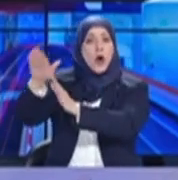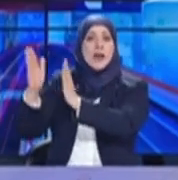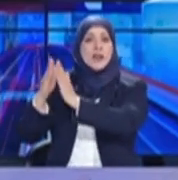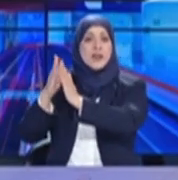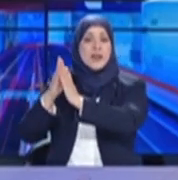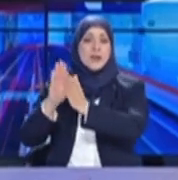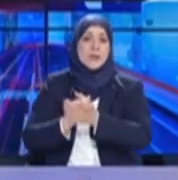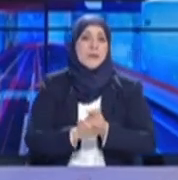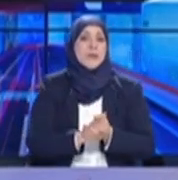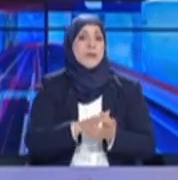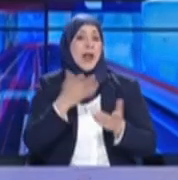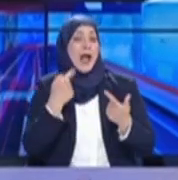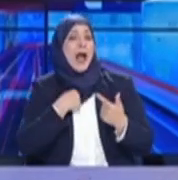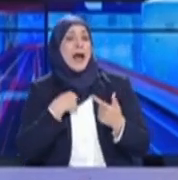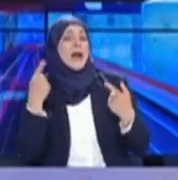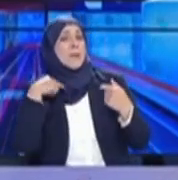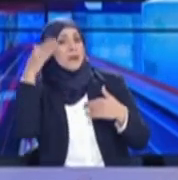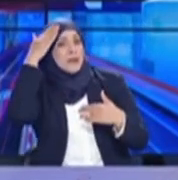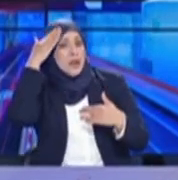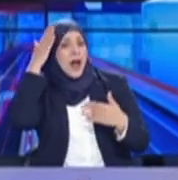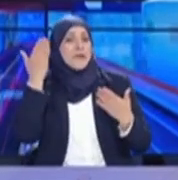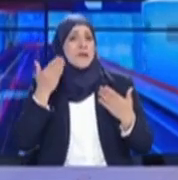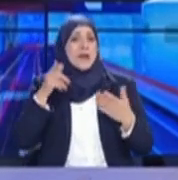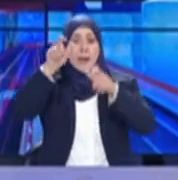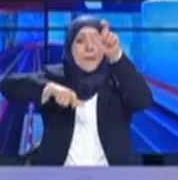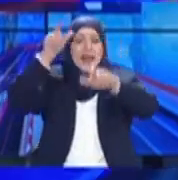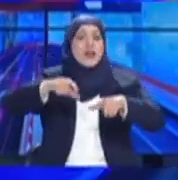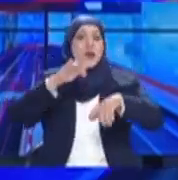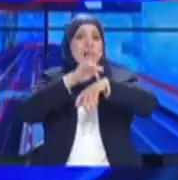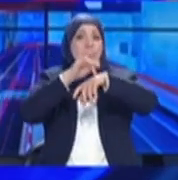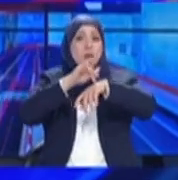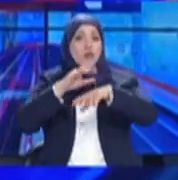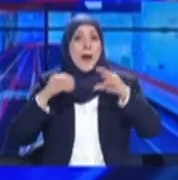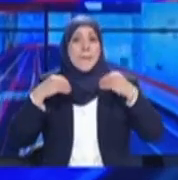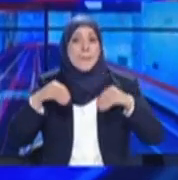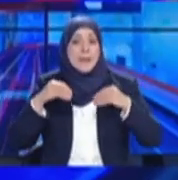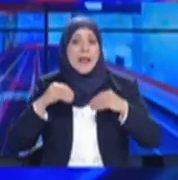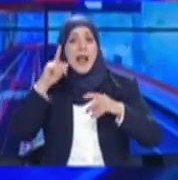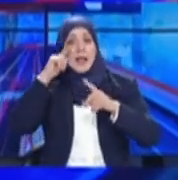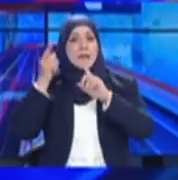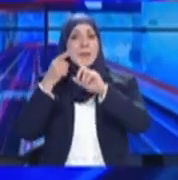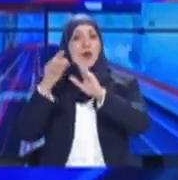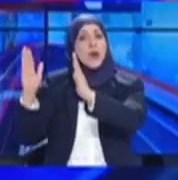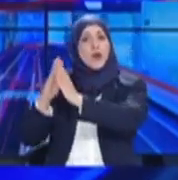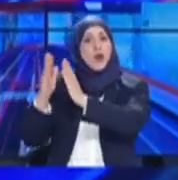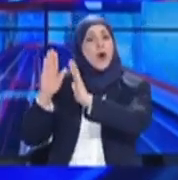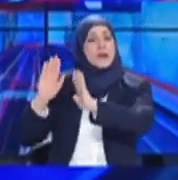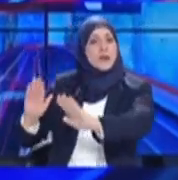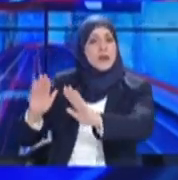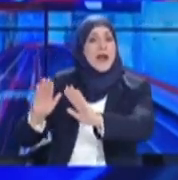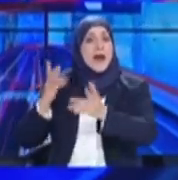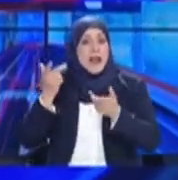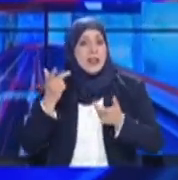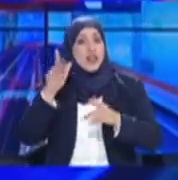من هذا بالعكس احنا بدينا بين كل واحد مع اي حاجه الى نجم يتعلق ب تواجدوا في الشارع او بسبب